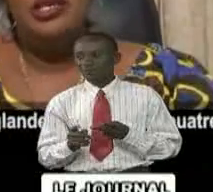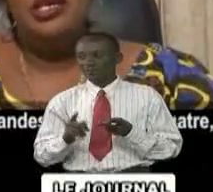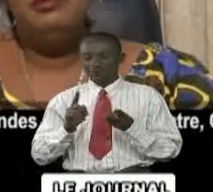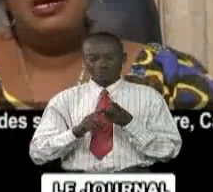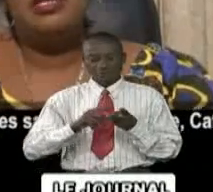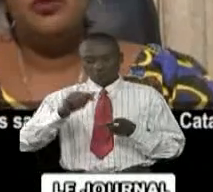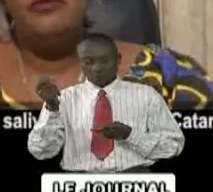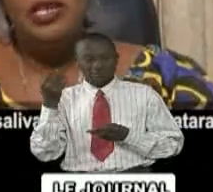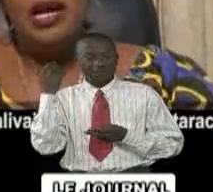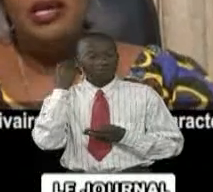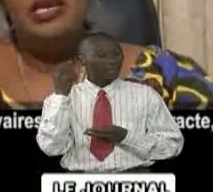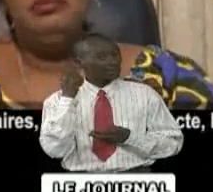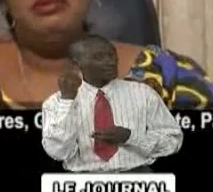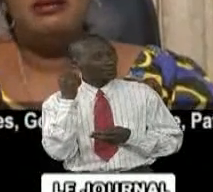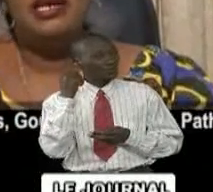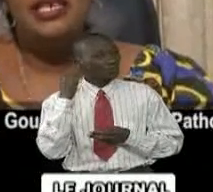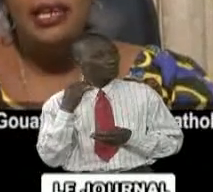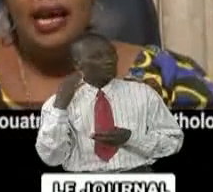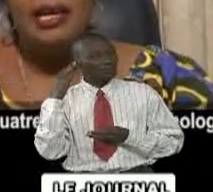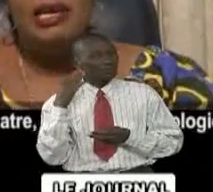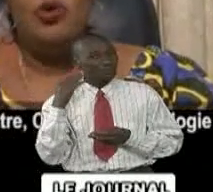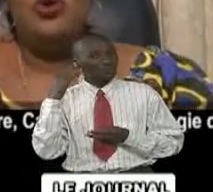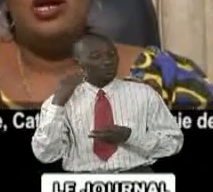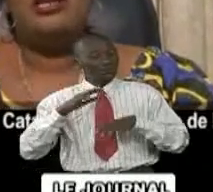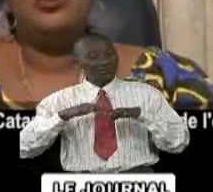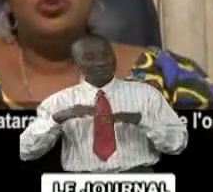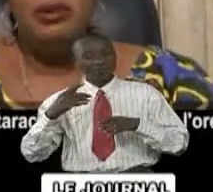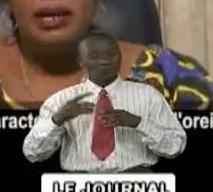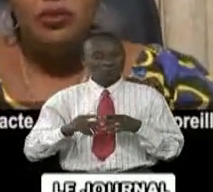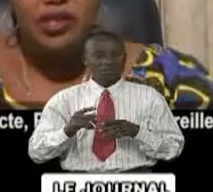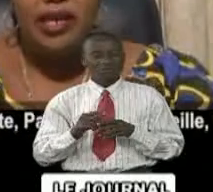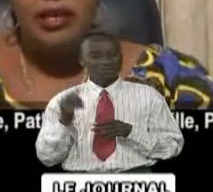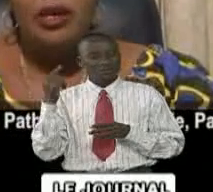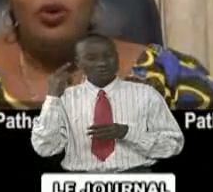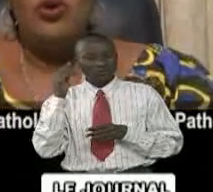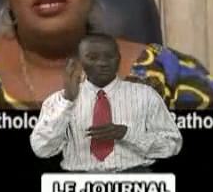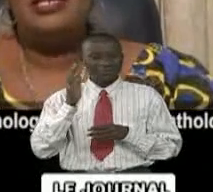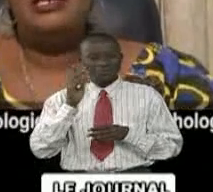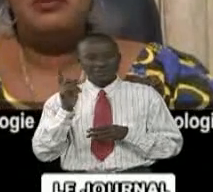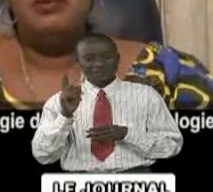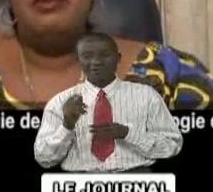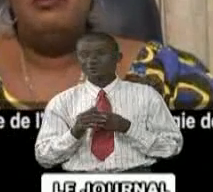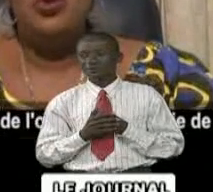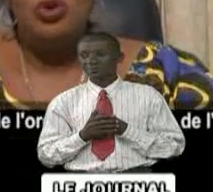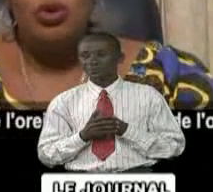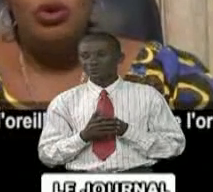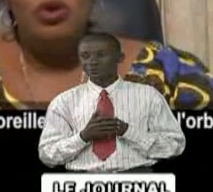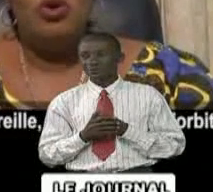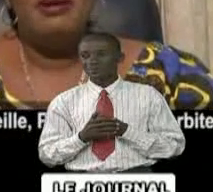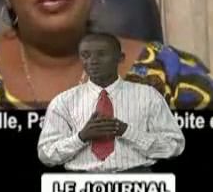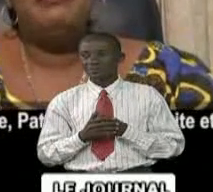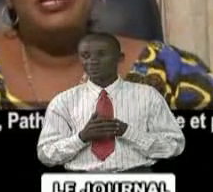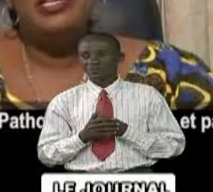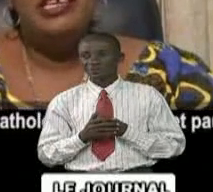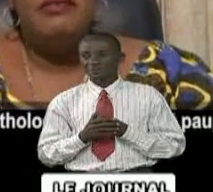matoi ebimaka tofina ebimaka makila oyoka kalisusu malamu te oyo azali na problème à monoko,